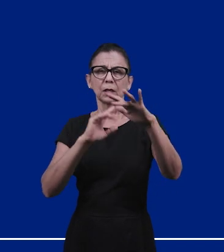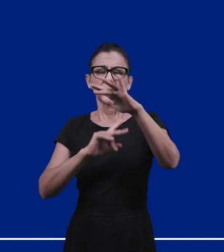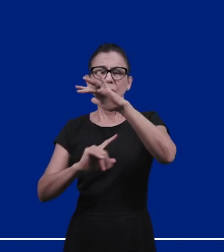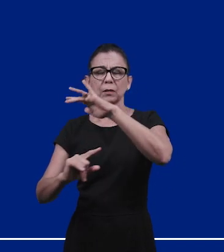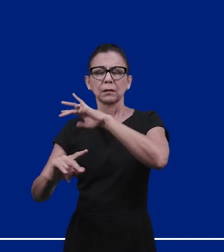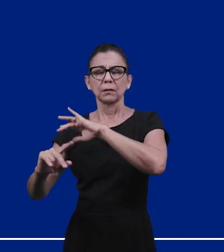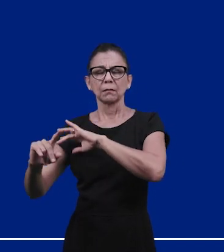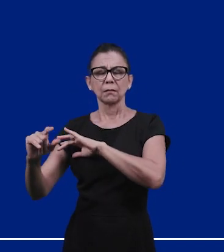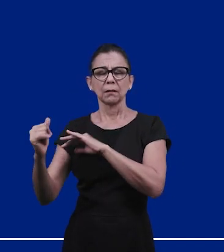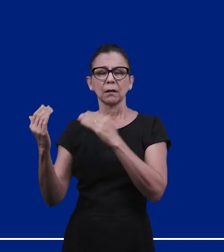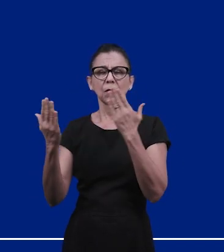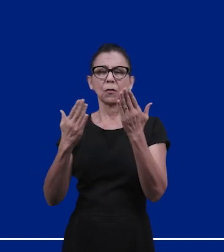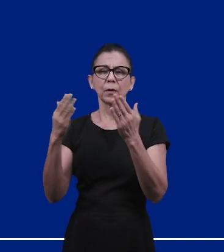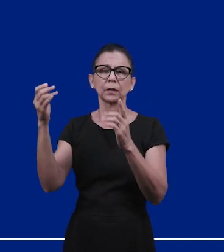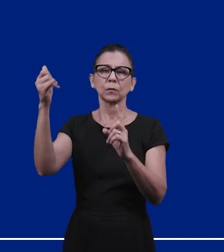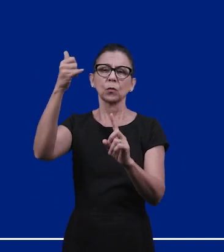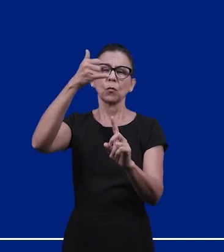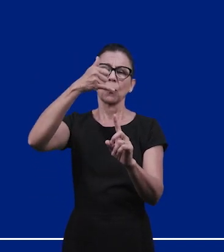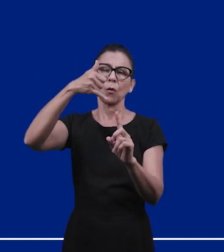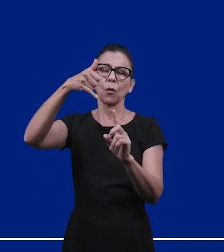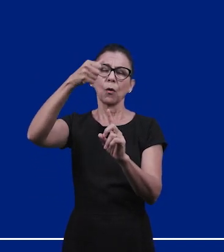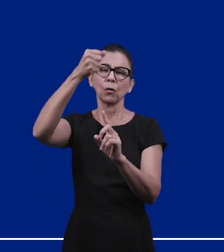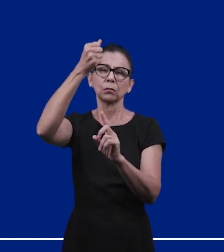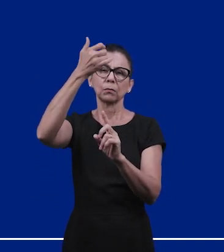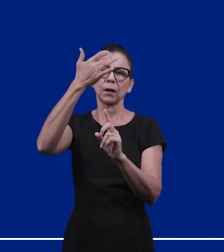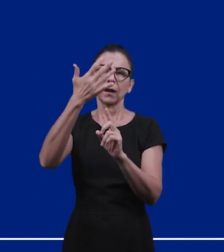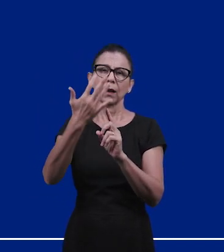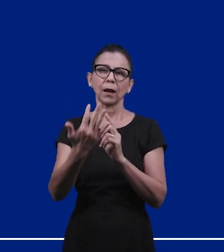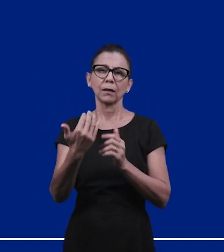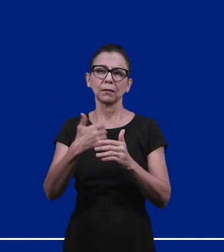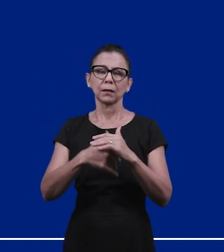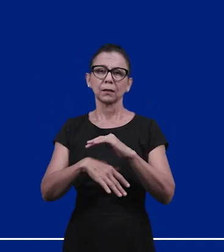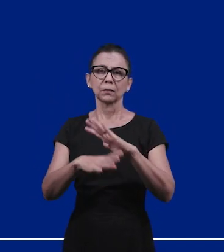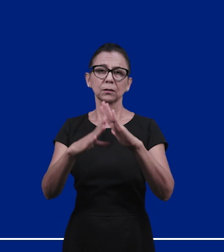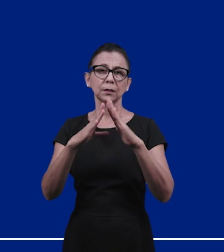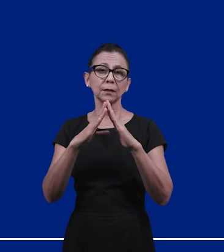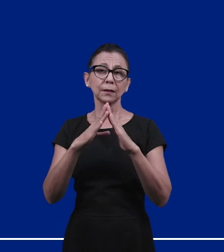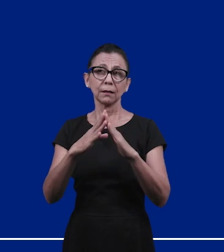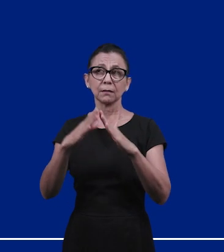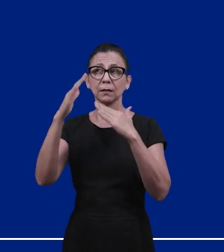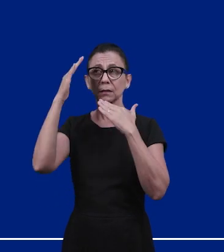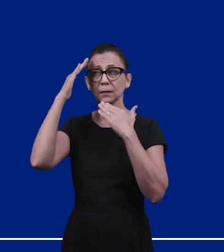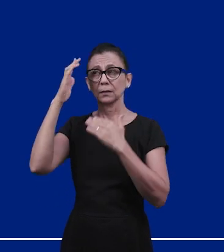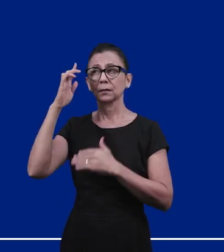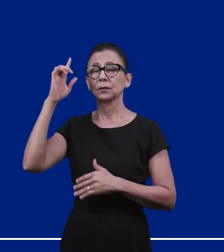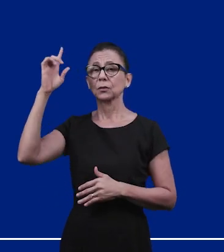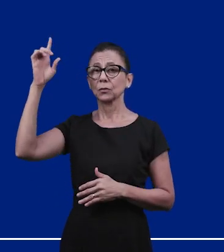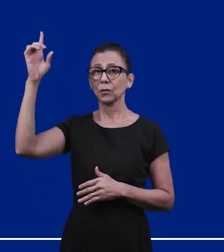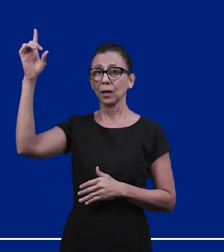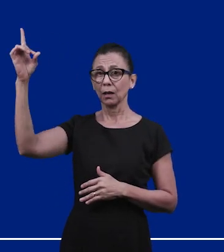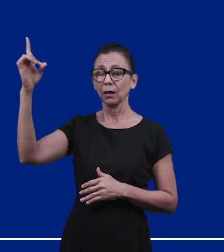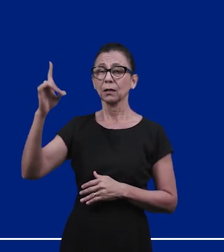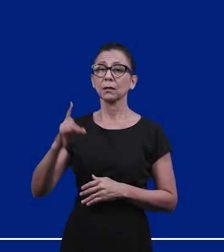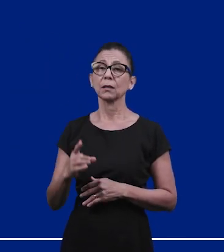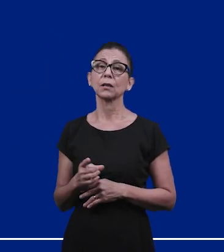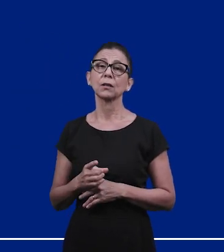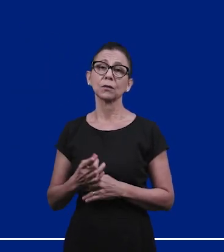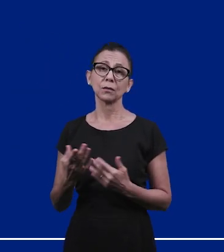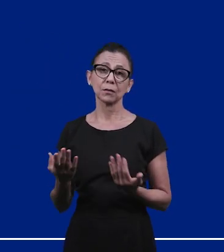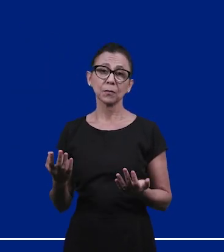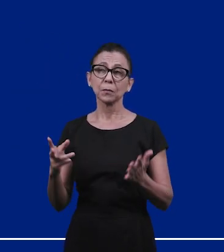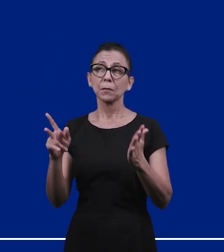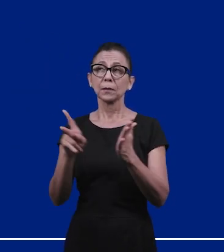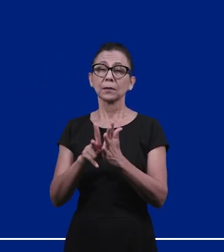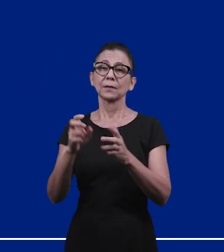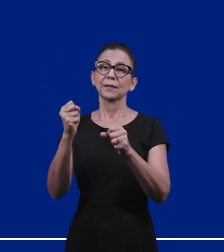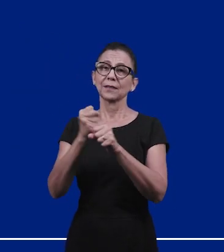comme un soulagement dans nos foyers. Je glorifie le Seigneur tous les jours pour cette promotion, pour faire partie de cette œuvre